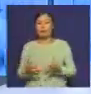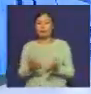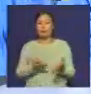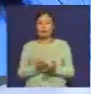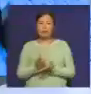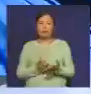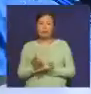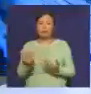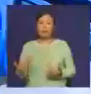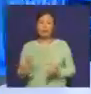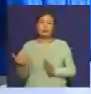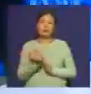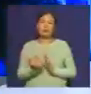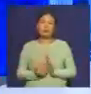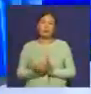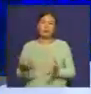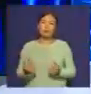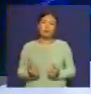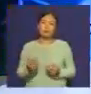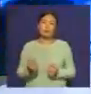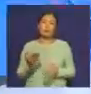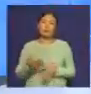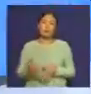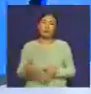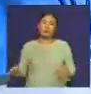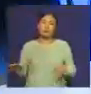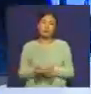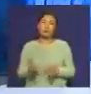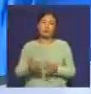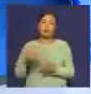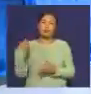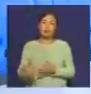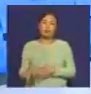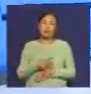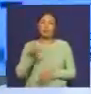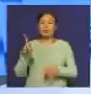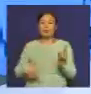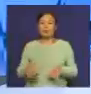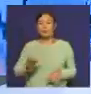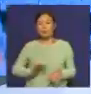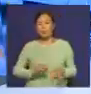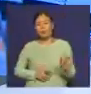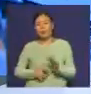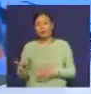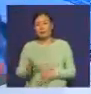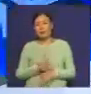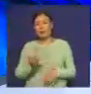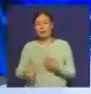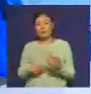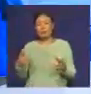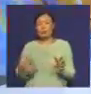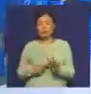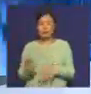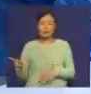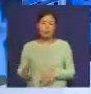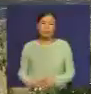қызметкерлері. Олар бағдарлама арқылы алған қаражатына несиесін жауып, үй сатып алған тіпті кейбірі жеке кәсібін де бастаған. Толығырақ келесі бейне